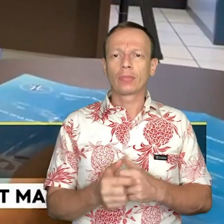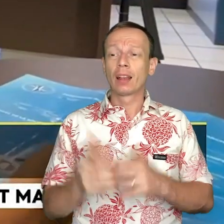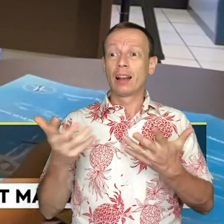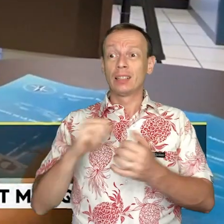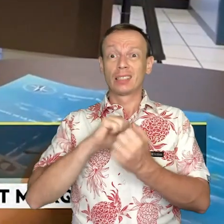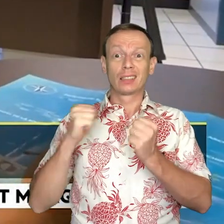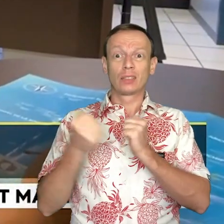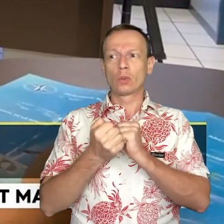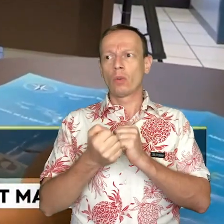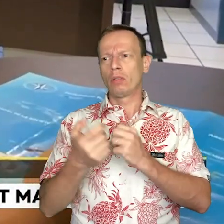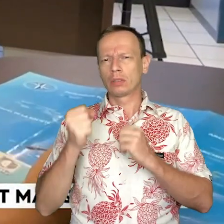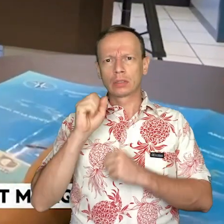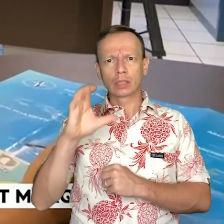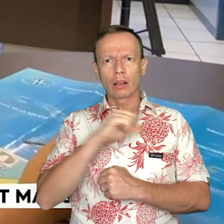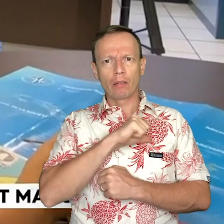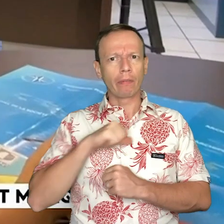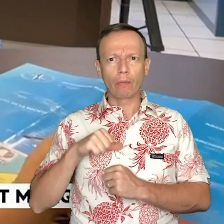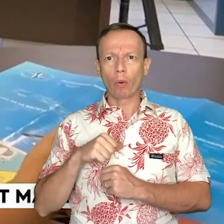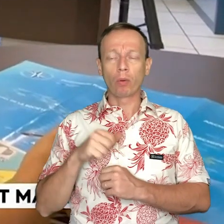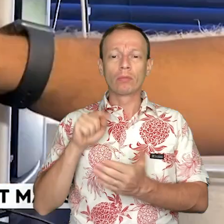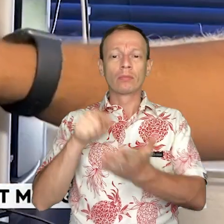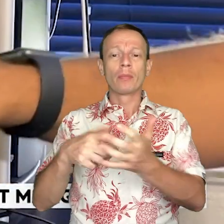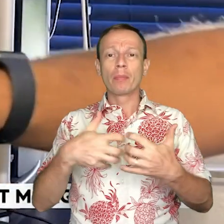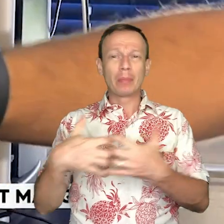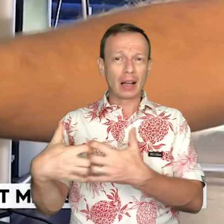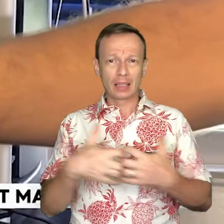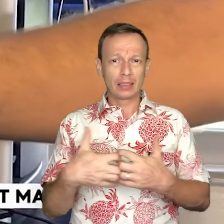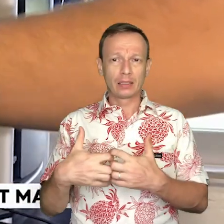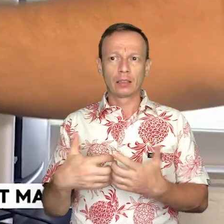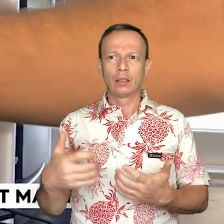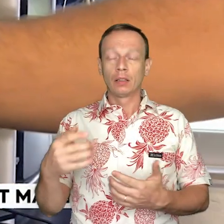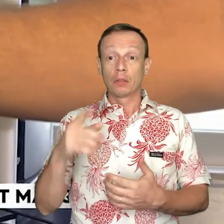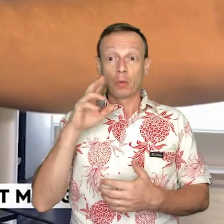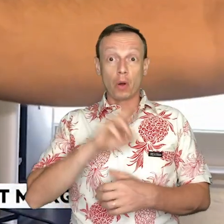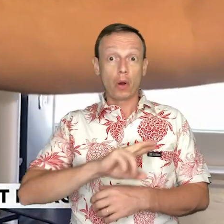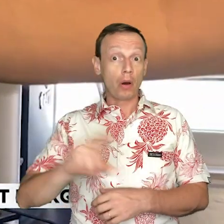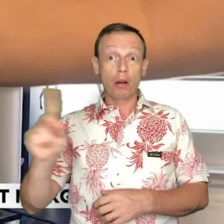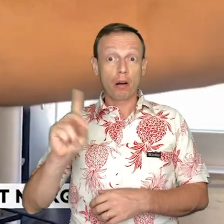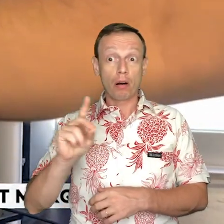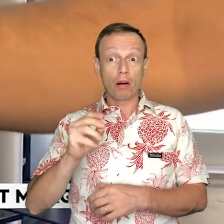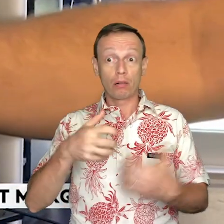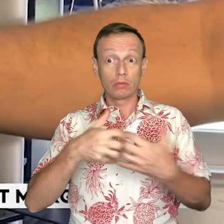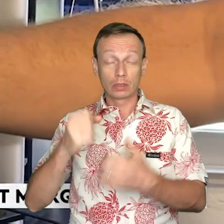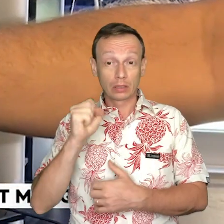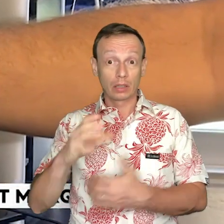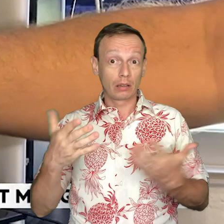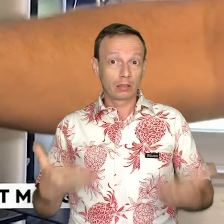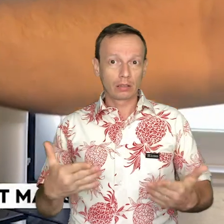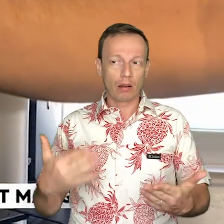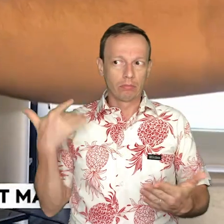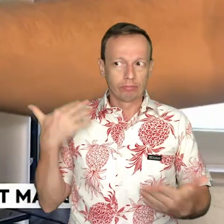que cette saison a été extrêmement sèche au niveau des Marquises. D'ailleurs, c'est la saison la plus sèche jamais mesurée